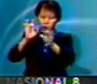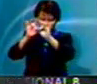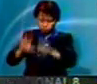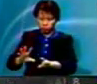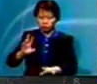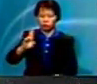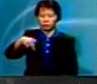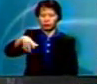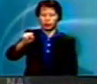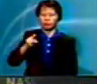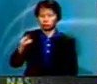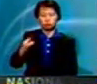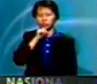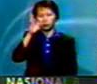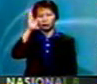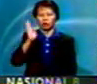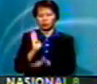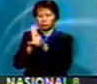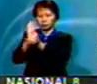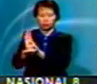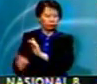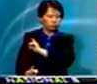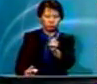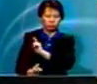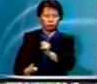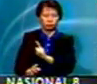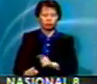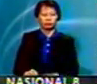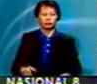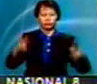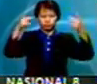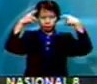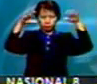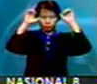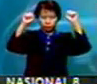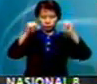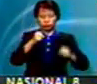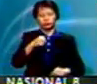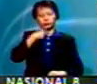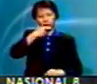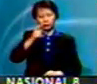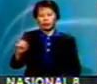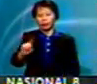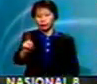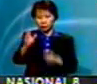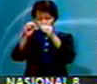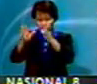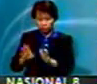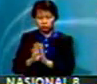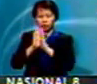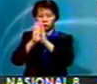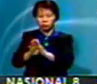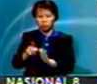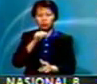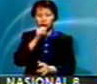peperiksaan UPSR tidak akan dibantu dalam prosiding perundangan. Presidennya Hashim Adnan berkata mana-mana guru yang dibuktikan